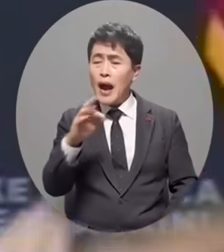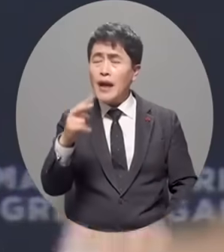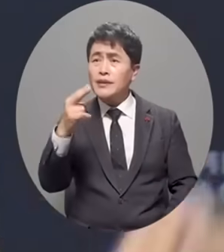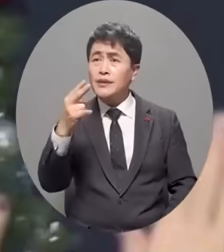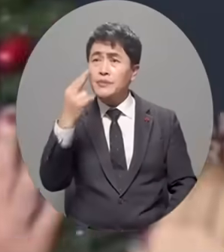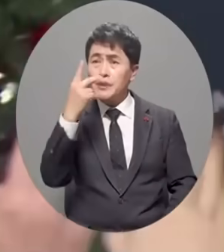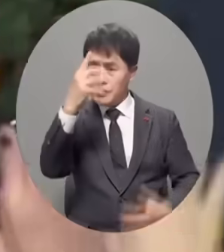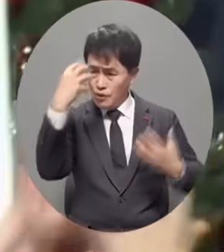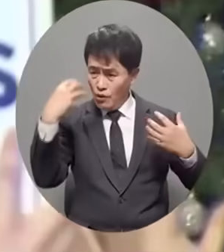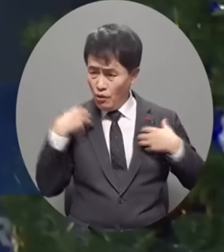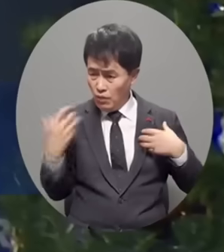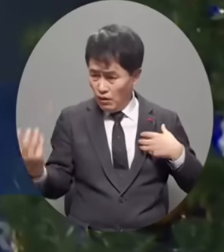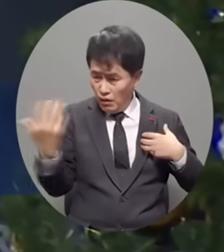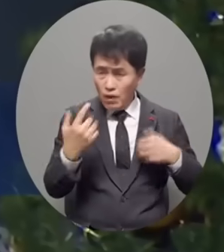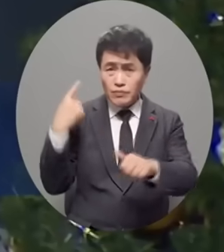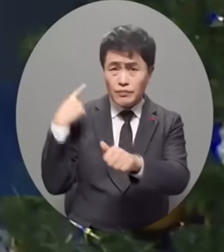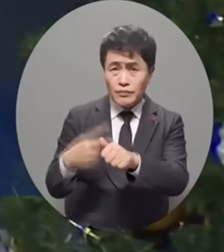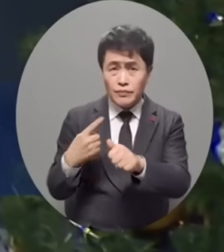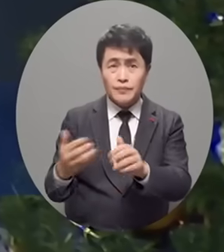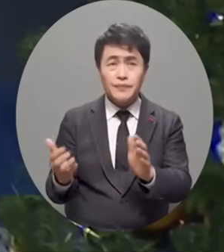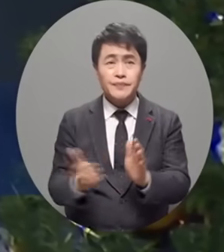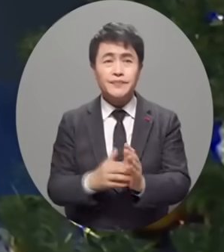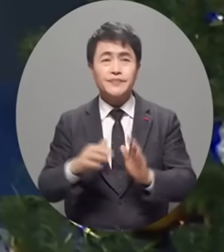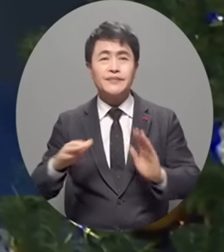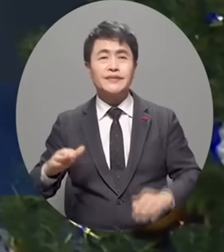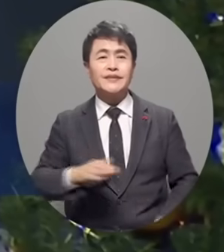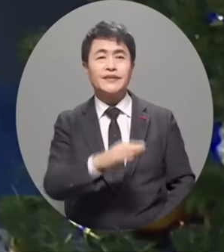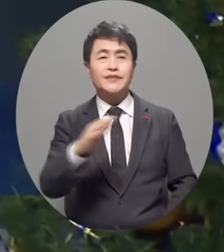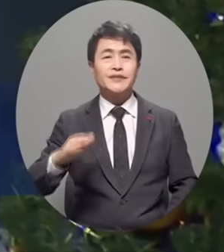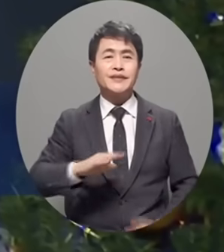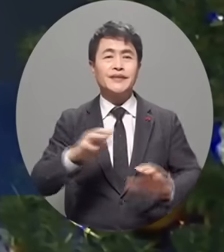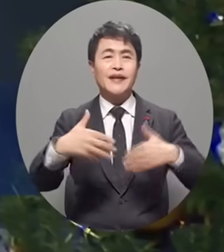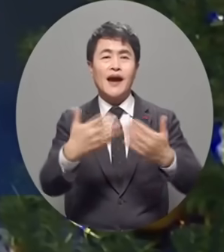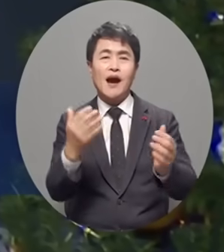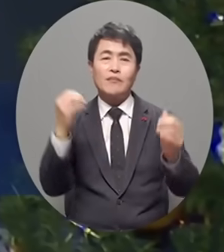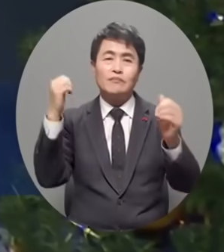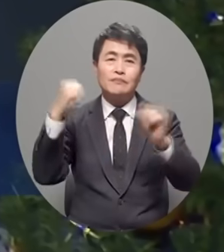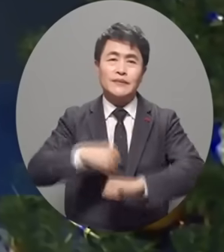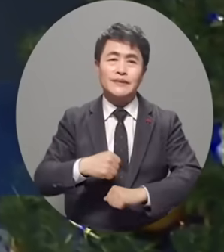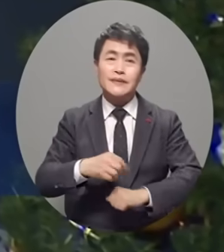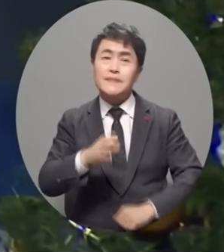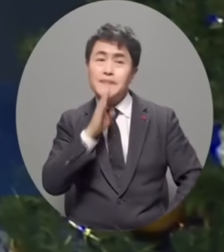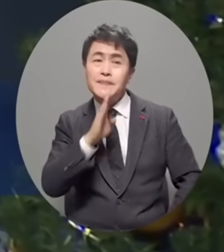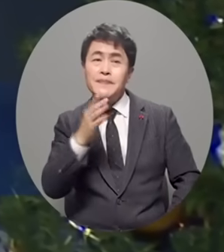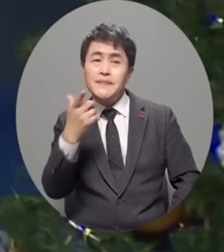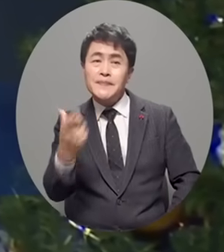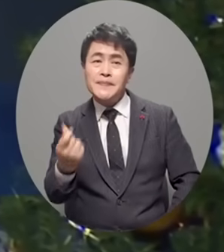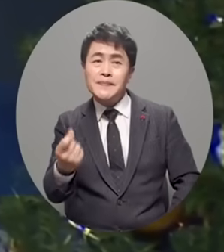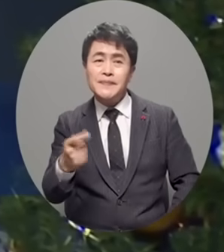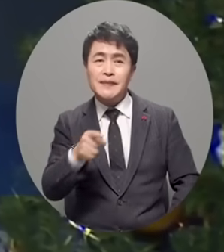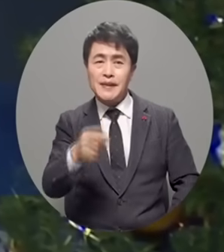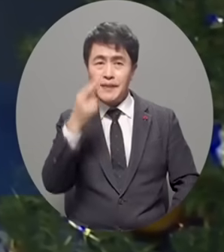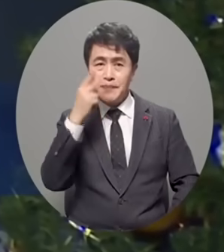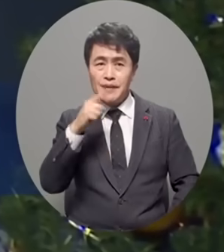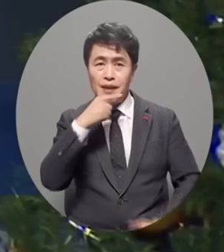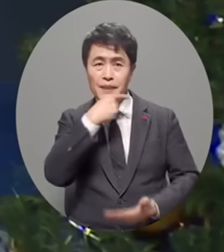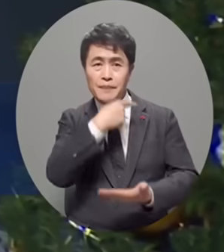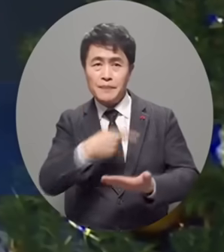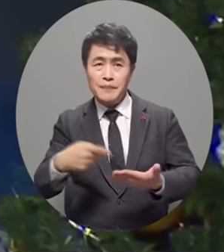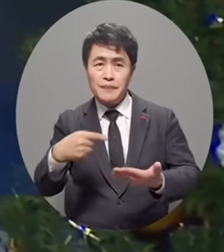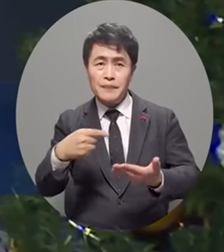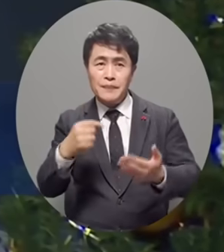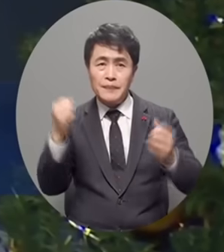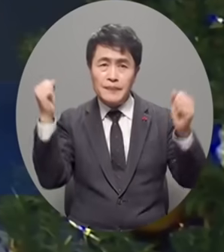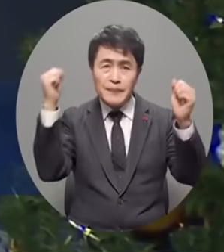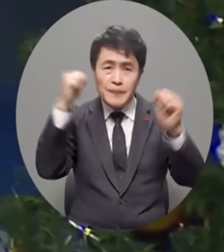공격하고 있습니다. They're ruining our country. And it's true. They're destroying the blood of our country. That's what they're